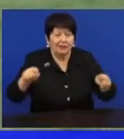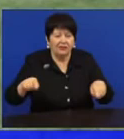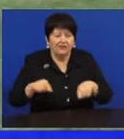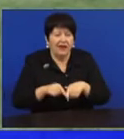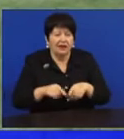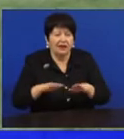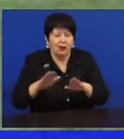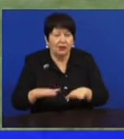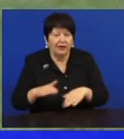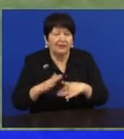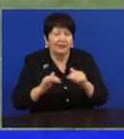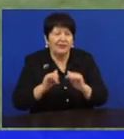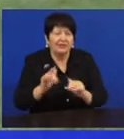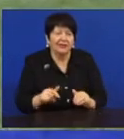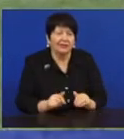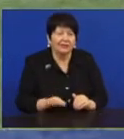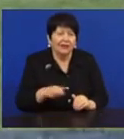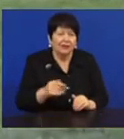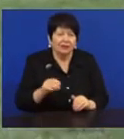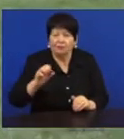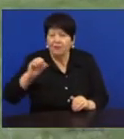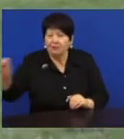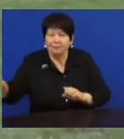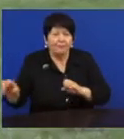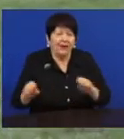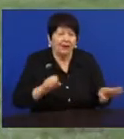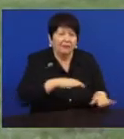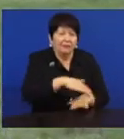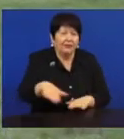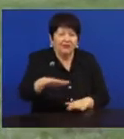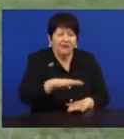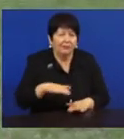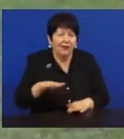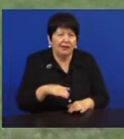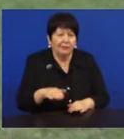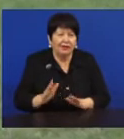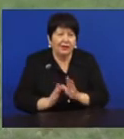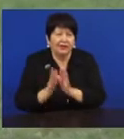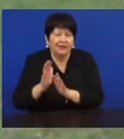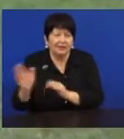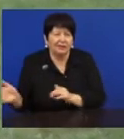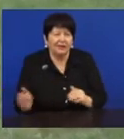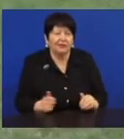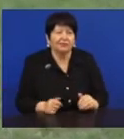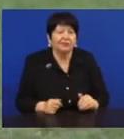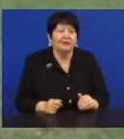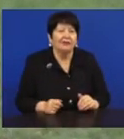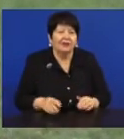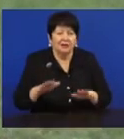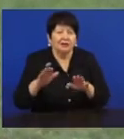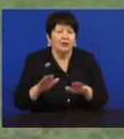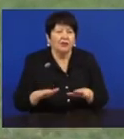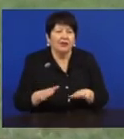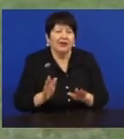în locurile special amenajate și nu doar, și nu pe pajiști, pe câmp, pe șes,